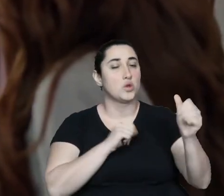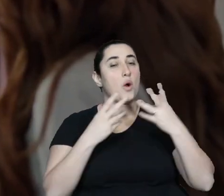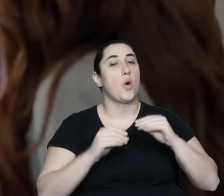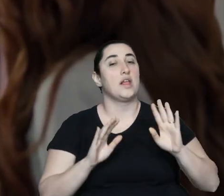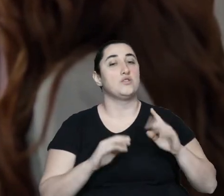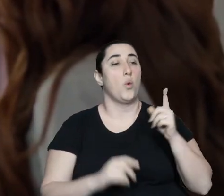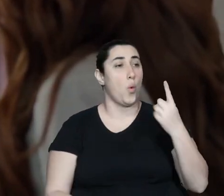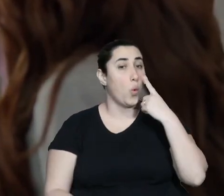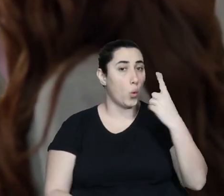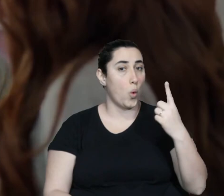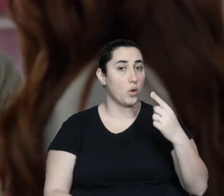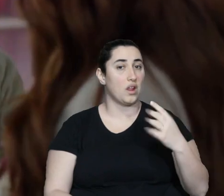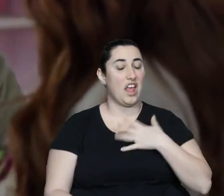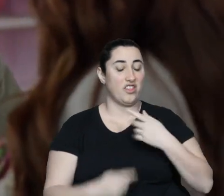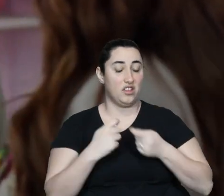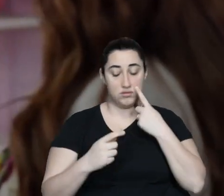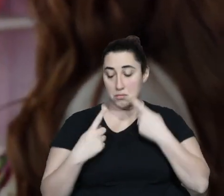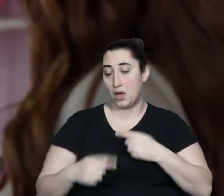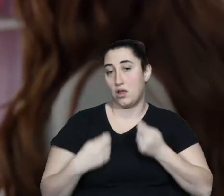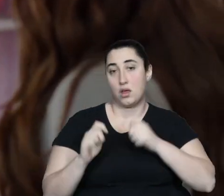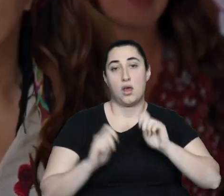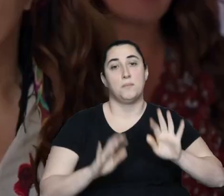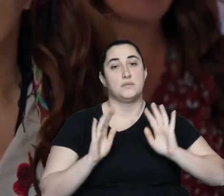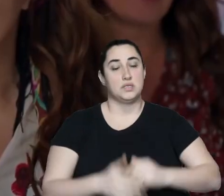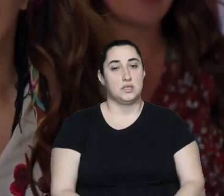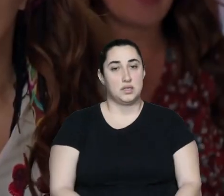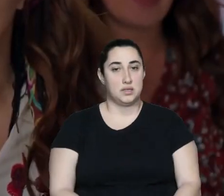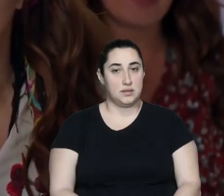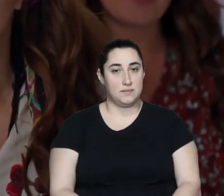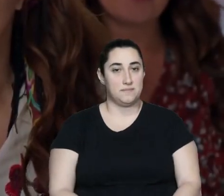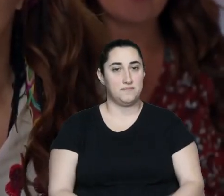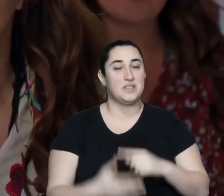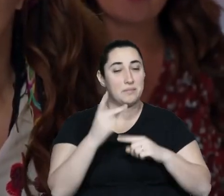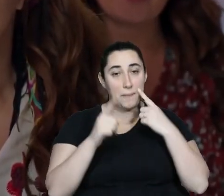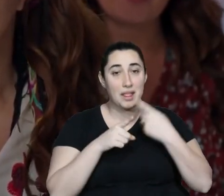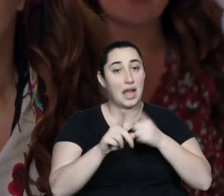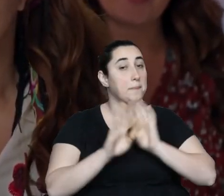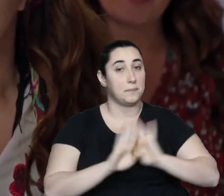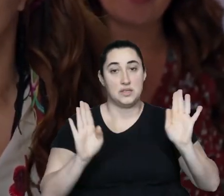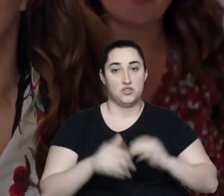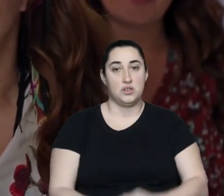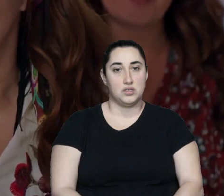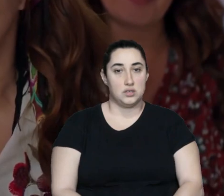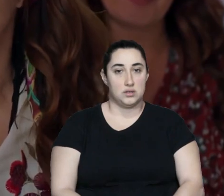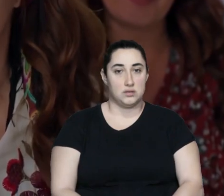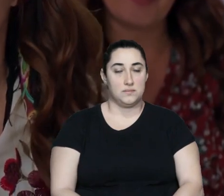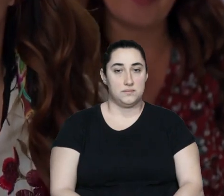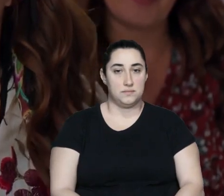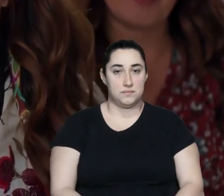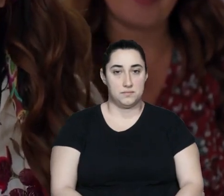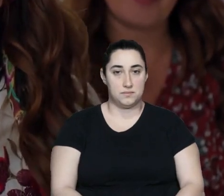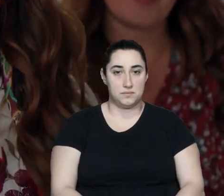duracaksın. Onu görünce böyle kendi işinle ilgileniyormuş gibi yapacaksın. İbrahim'in peşinden gitmek yok.